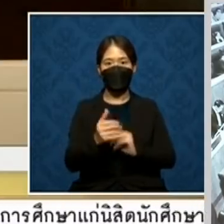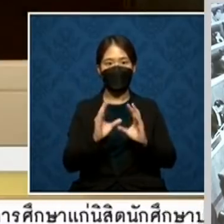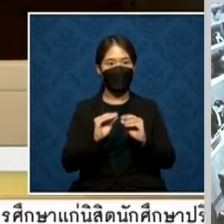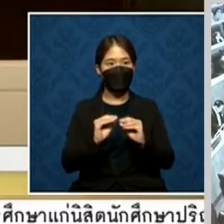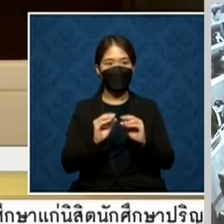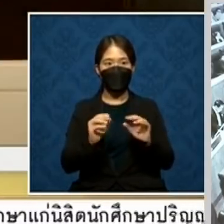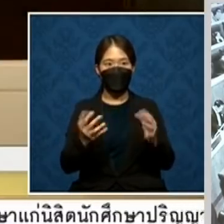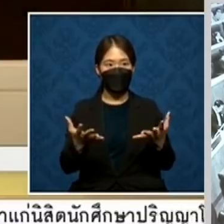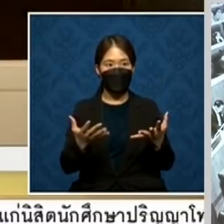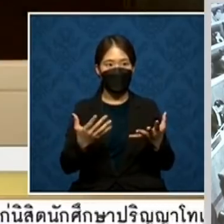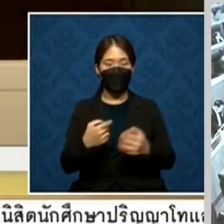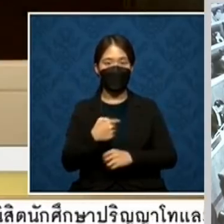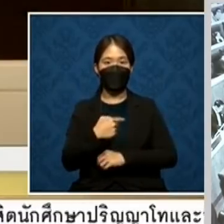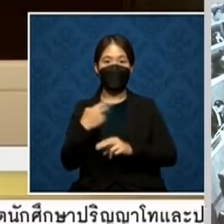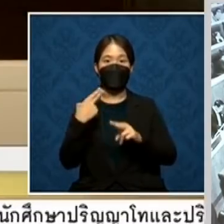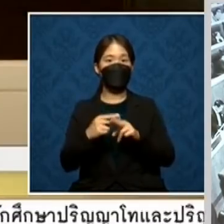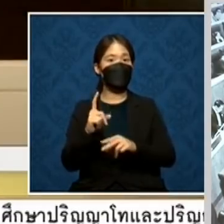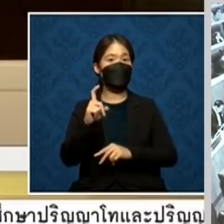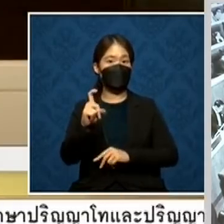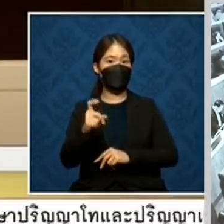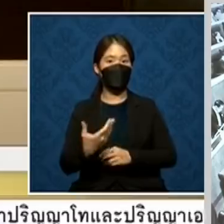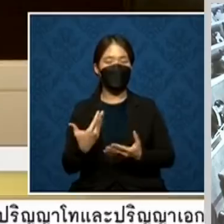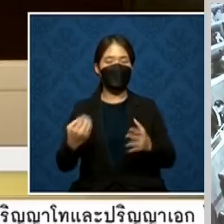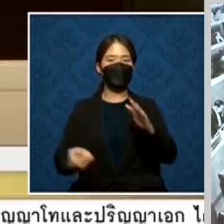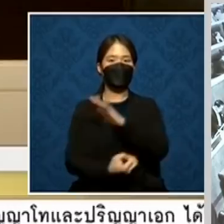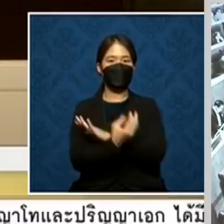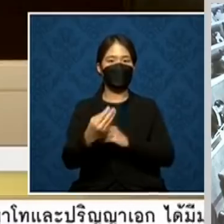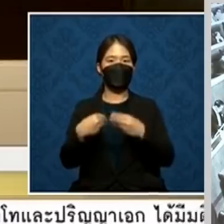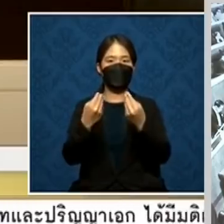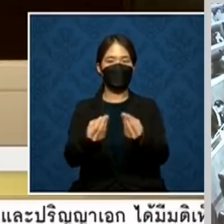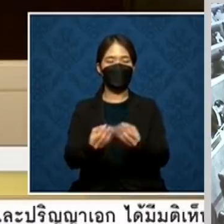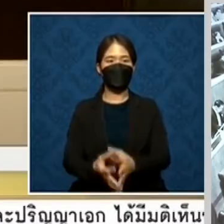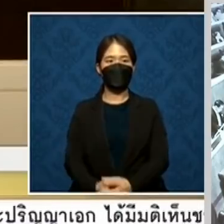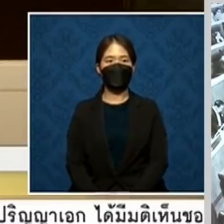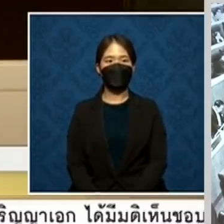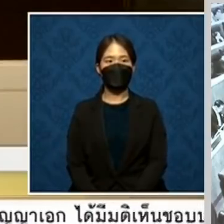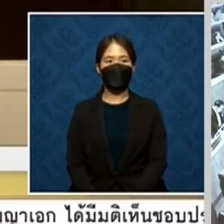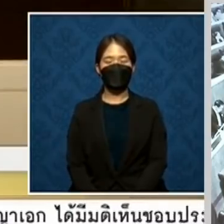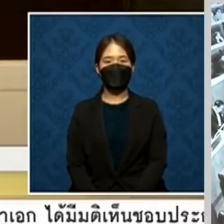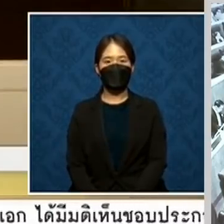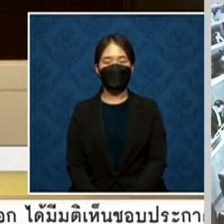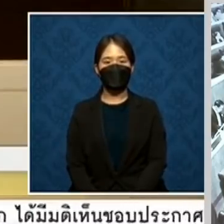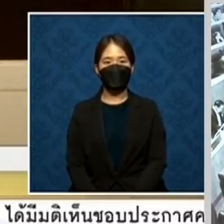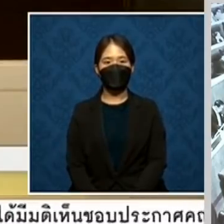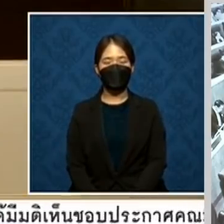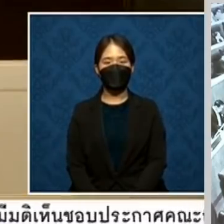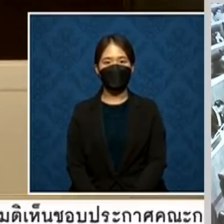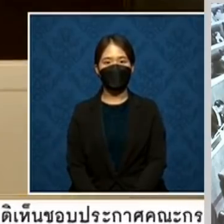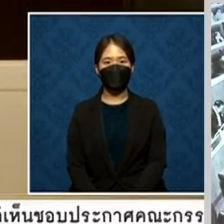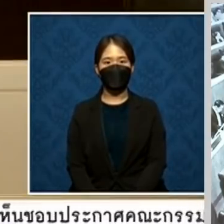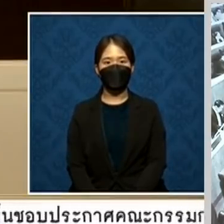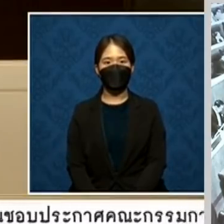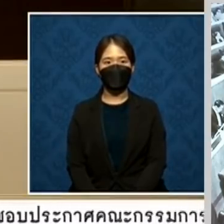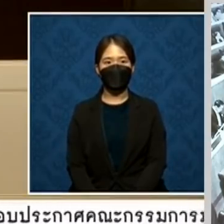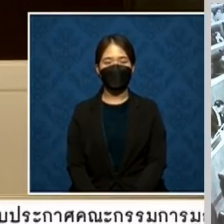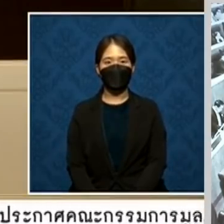กับแฟนคลับของพรรคร่วมฝ่ายค้านมาโต้เถียงนะครับถึงเหตุผลสภาร่มว่าเป็นเพราะเธอหรือเปล่าหรือว่าเป็นเพราะฉันนะฮะอีกฝ่ายนึ